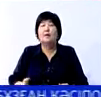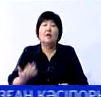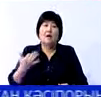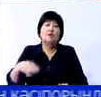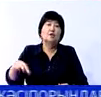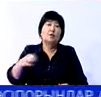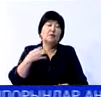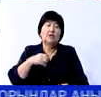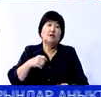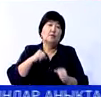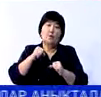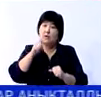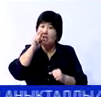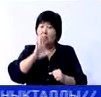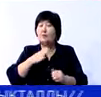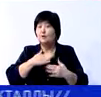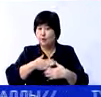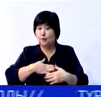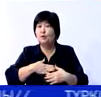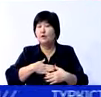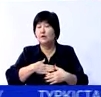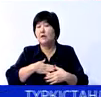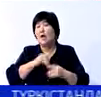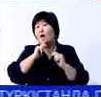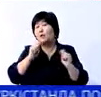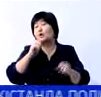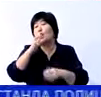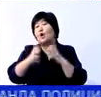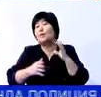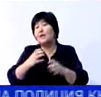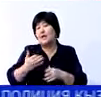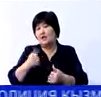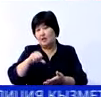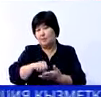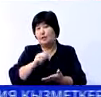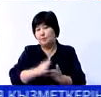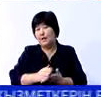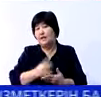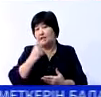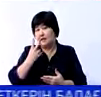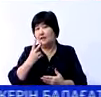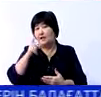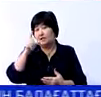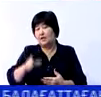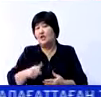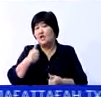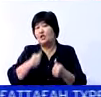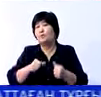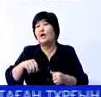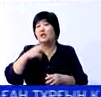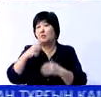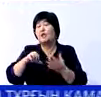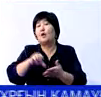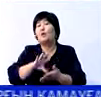қазір бокса жаман емес, шүкір. Призер мерларымыз бар қазір. Екі призер мері, чемпионат мері де болған